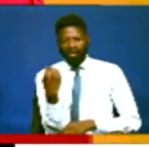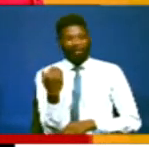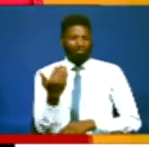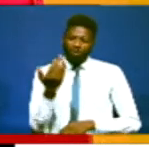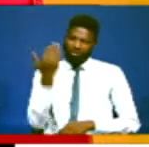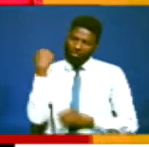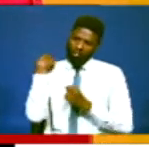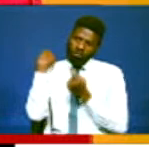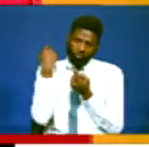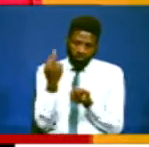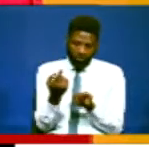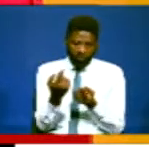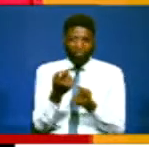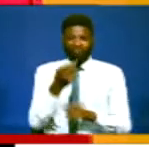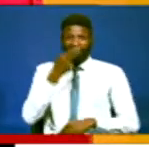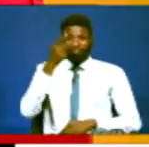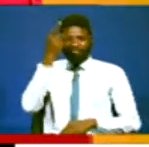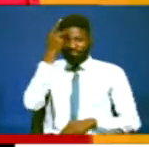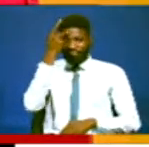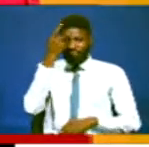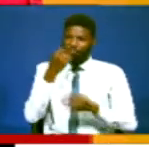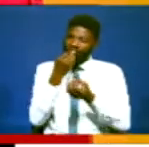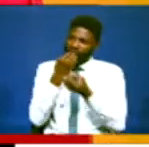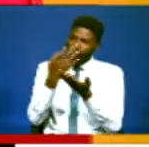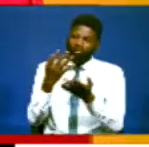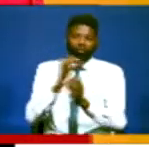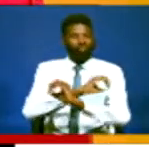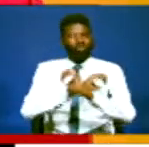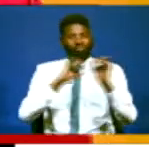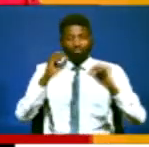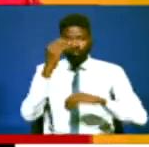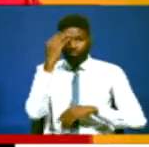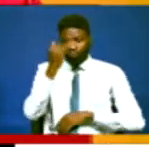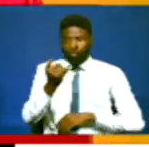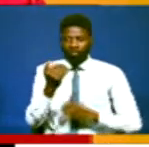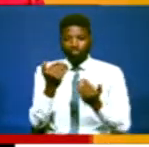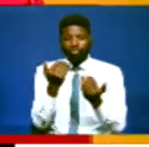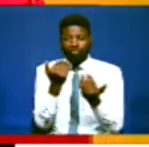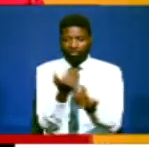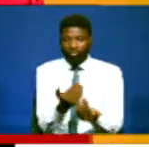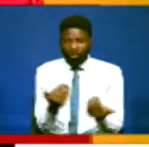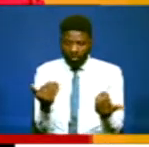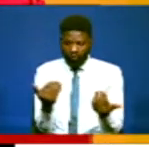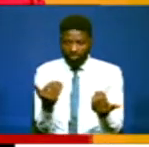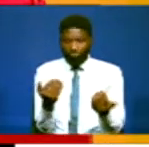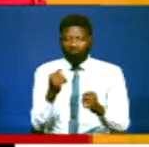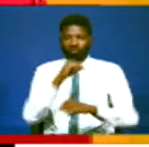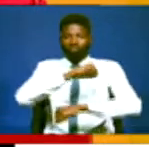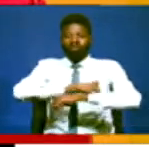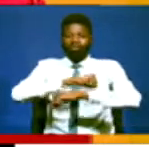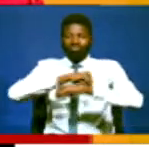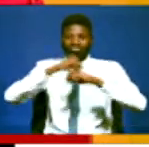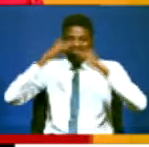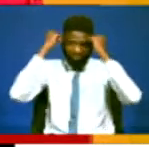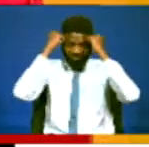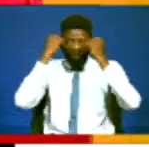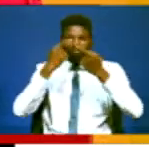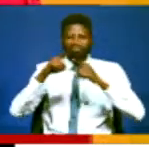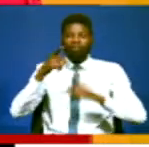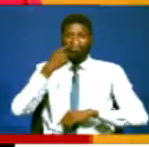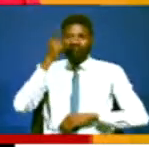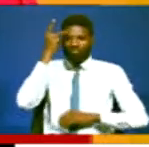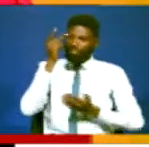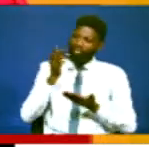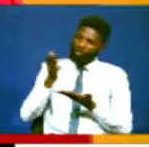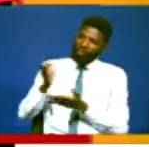hivi kwa sababu watoto wanasoma shuleni, wazazi hawako shuleni. Wazazi wanapata tu ripoti, wala